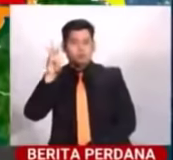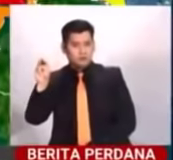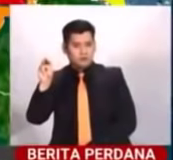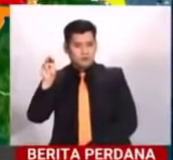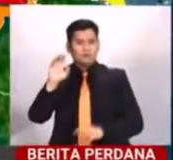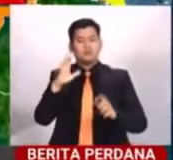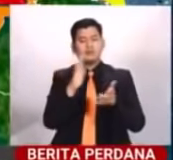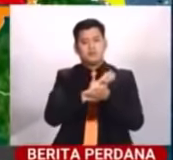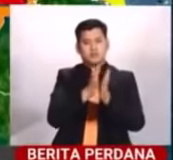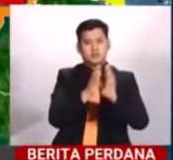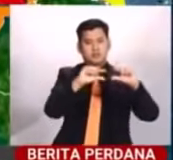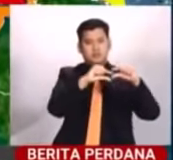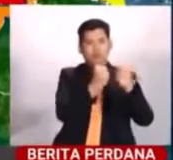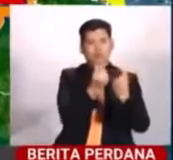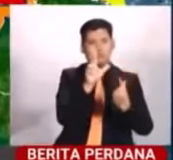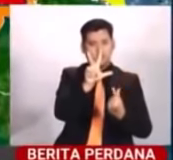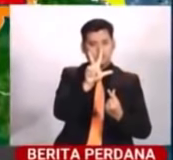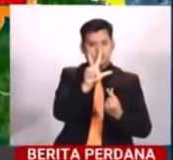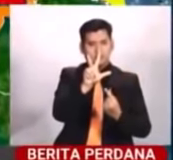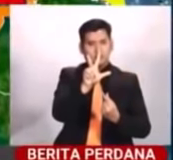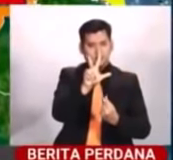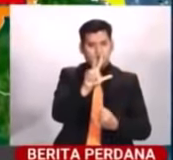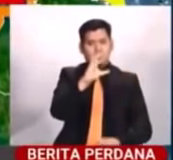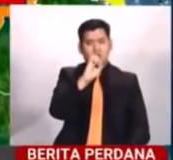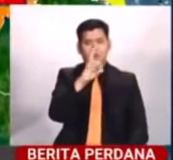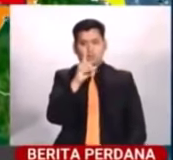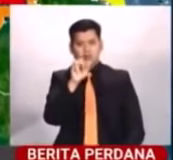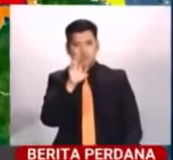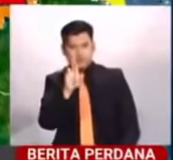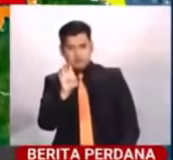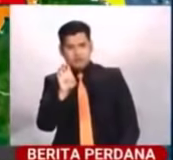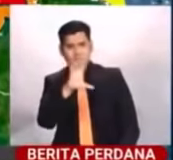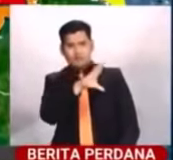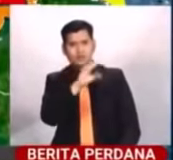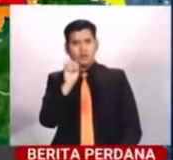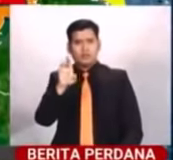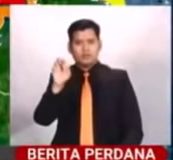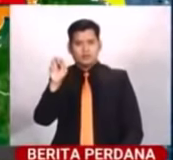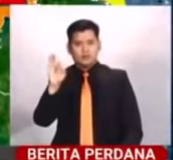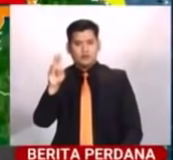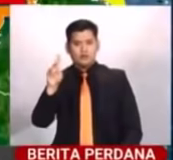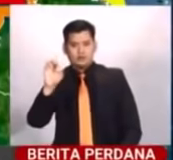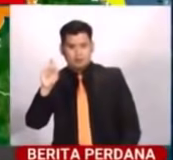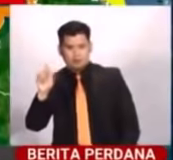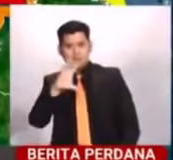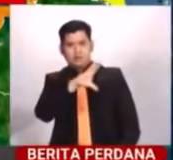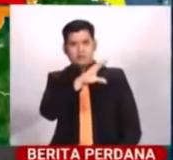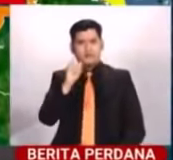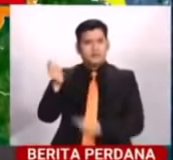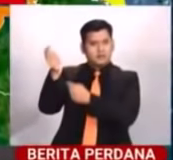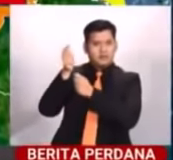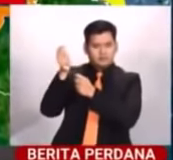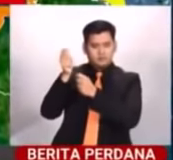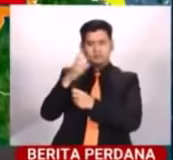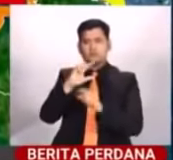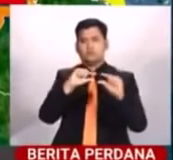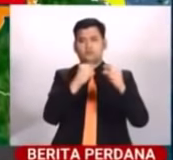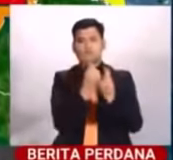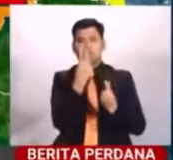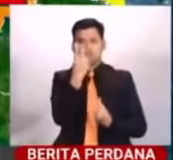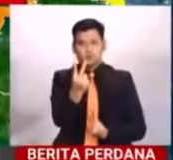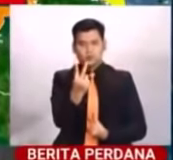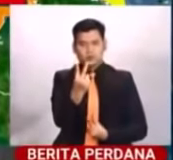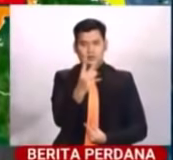ketiga iaitu di sekitar kawasan perairan Kondor, Bungkuran, Reef North dan juga Layang-Layang. Manakala kategori 2 dan